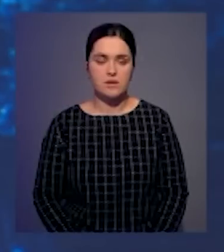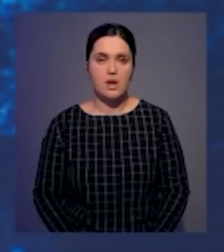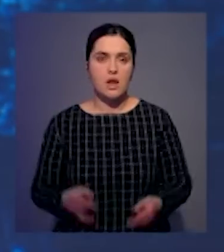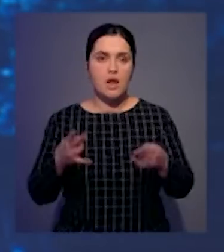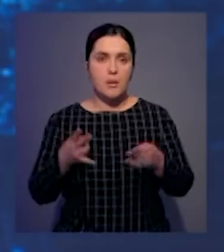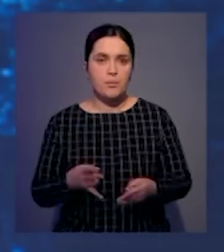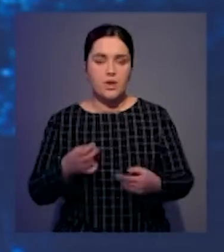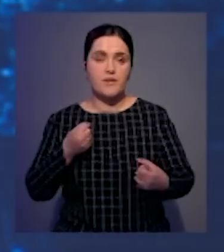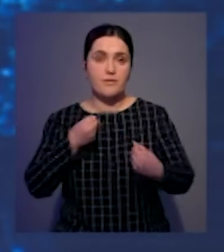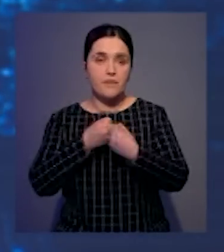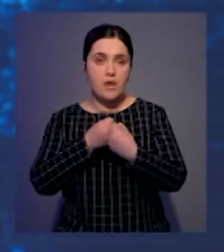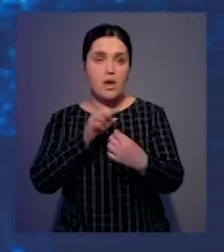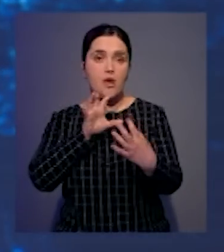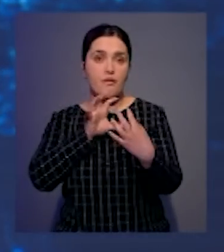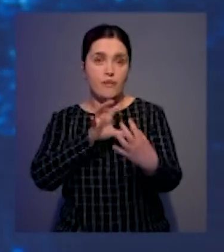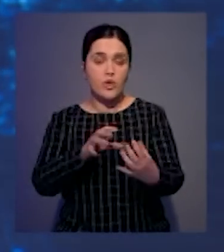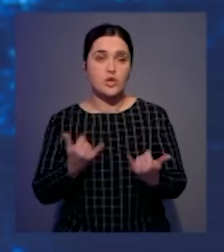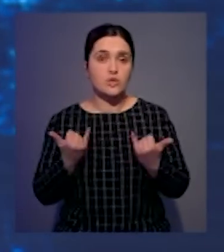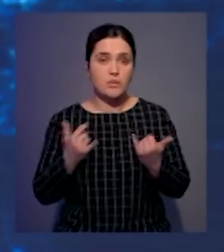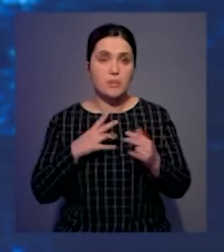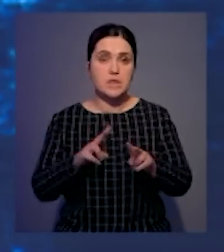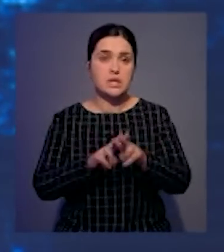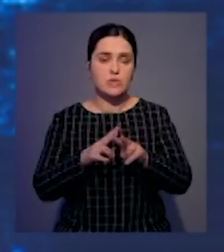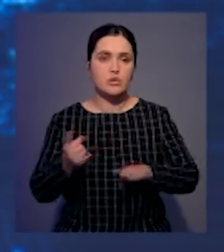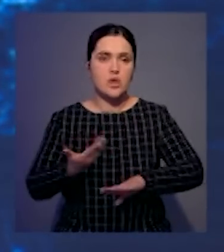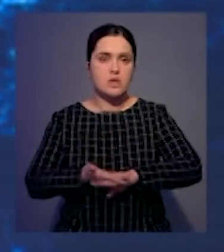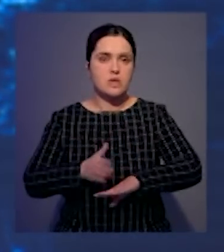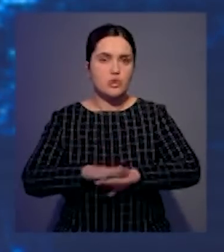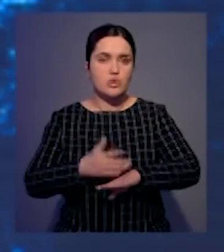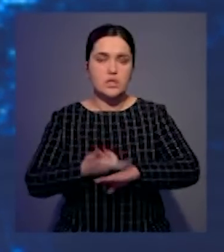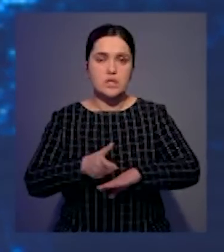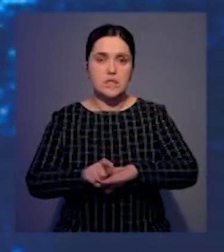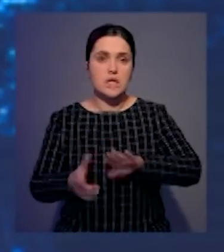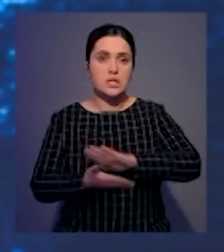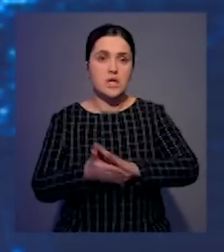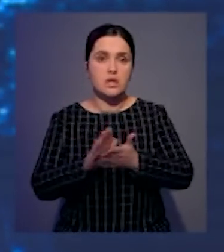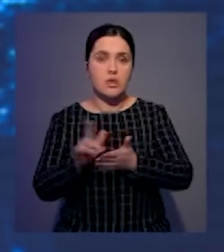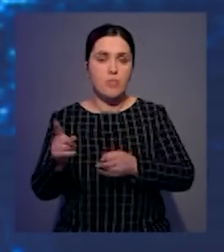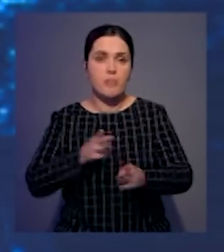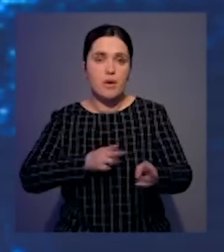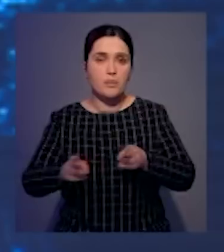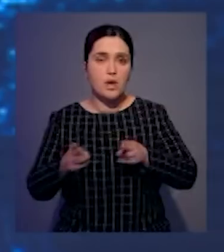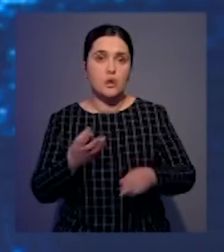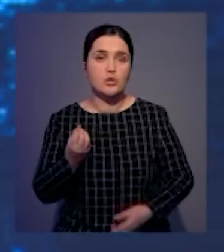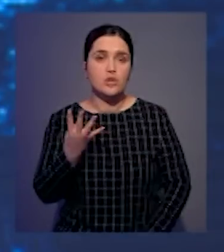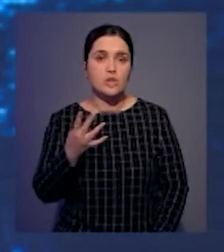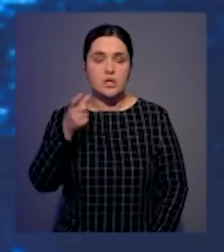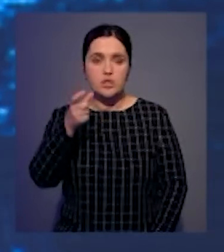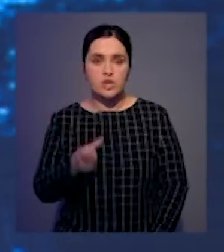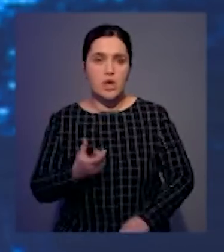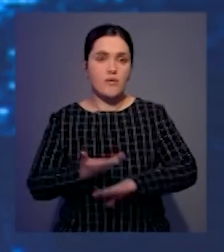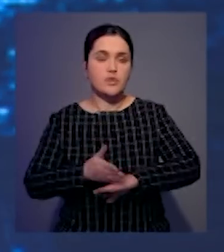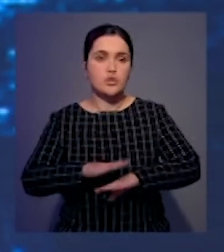Один из пострадавших в жуткой аварии, которая произошла сегодня в столице, находится в крайне тяжелом состоянии. Ему была проведена операция.